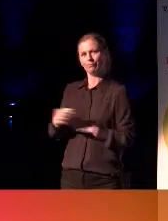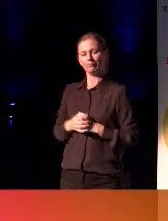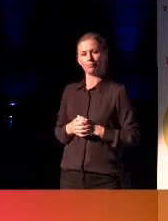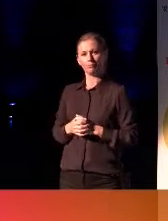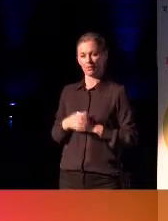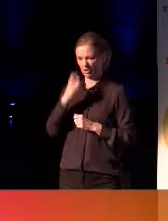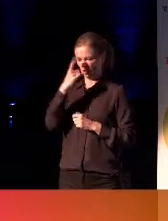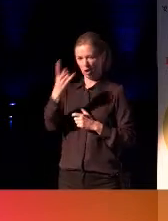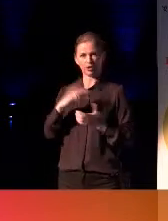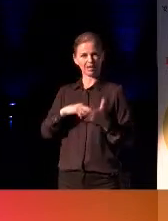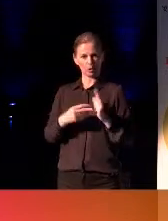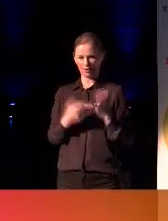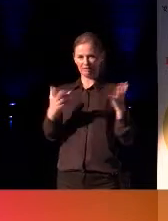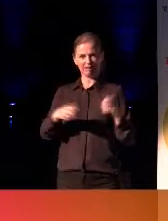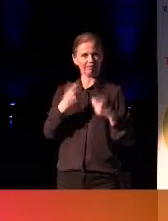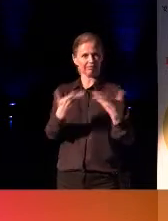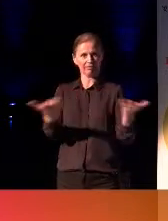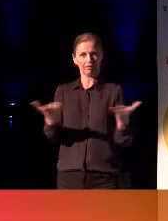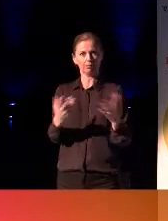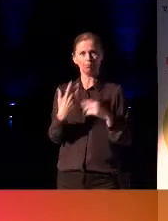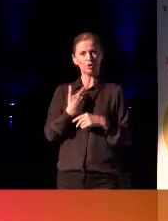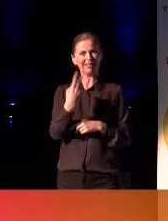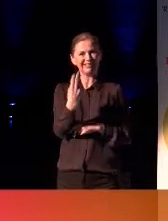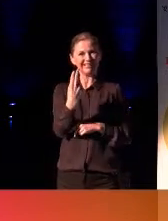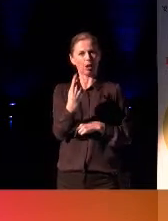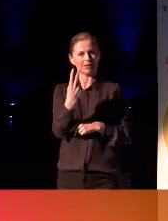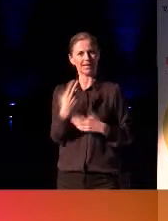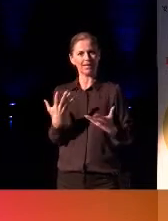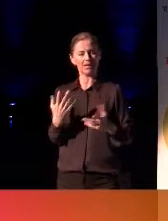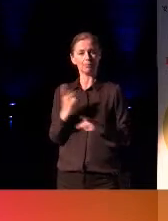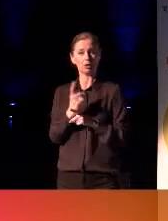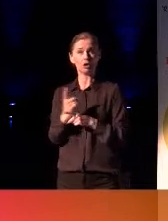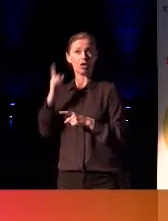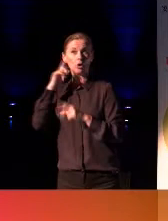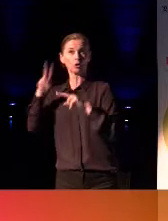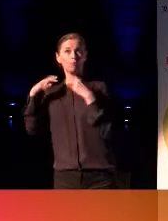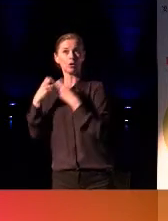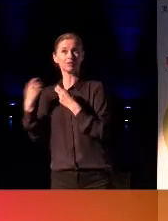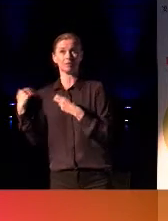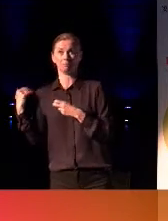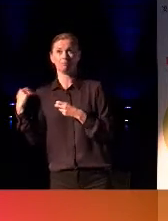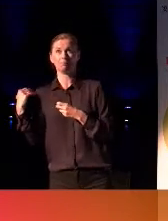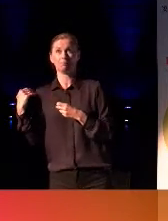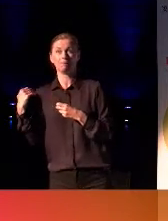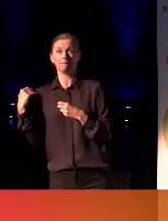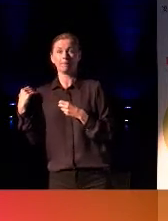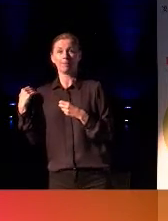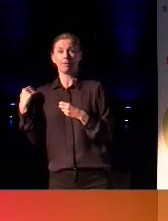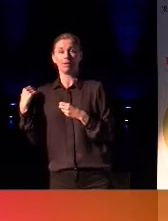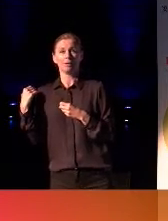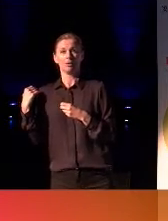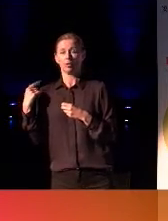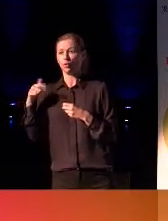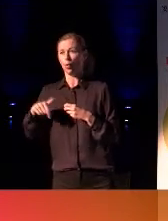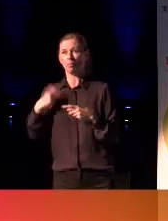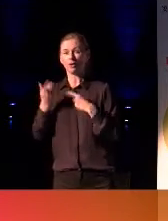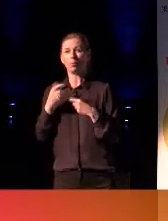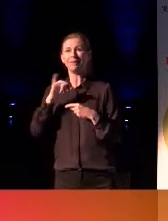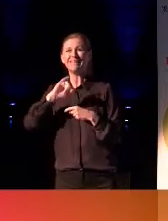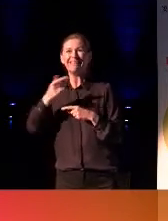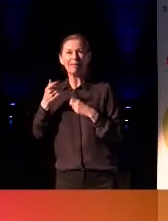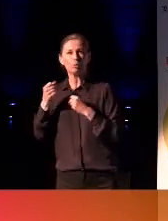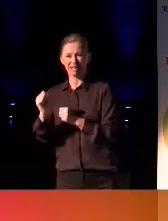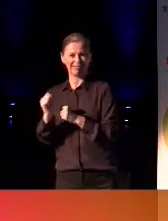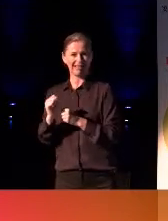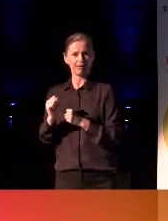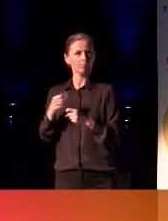det jo ikke noe teknologi igjen. Altså det digitalisering innebærer, jeg hørte på en konferanse forleden, at man snakker ikke i like stor grad om IT-prosjekt lenger,